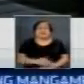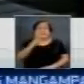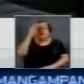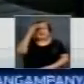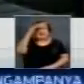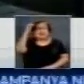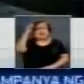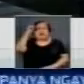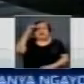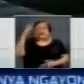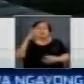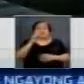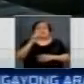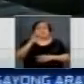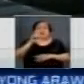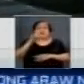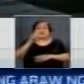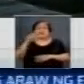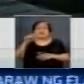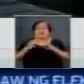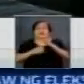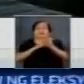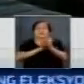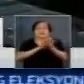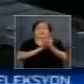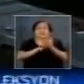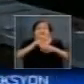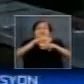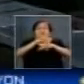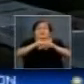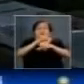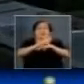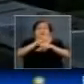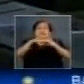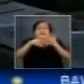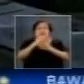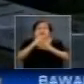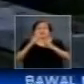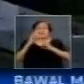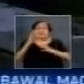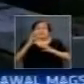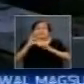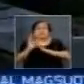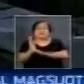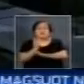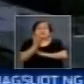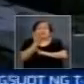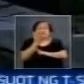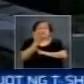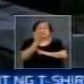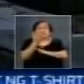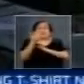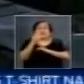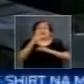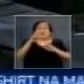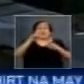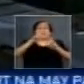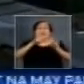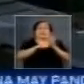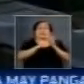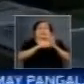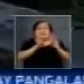Alam mo, Arnold, dito sa San Jose Elementary School, dito nga sa Tacloban, eh yung alas 6 na lamang ng umaga, yung pagbubukas ng botohan